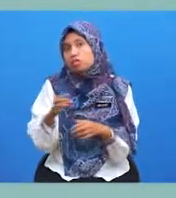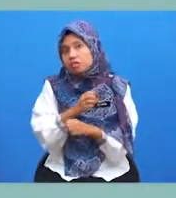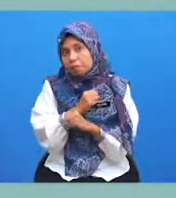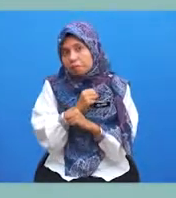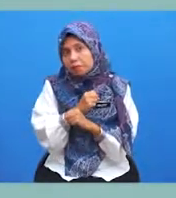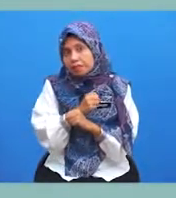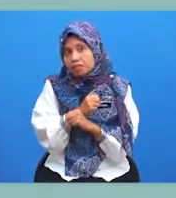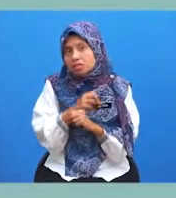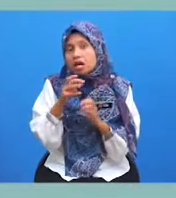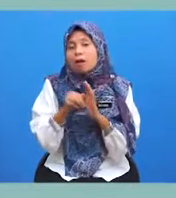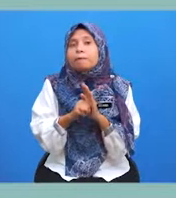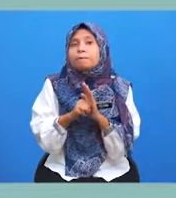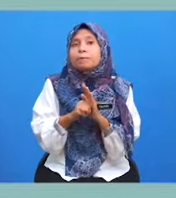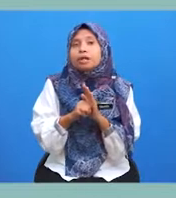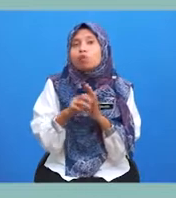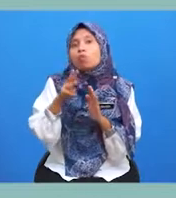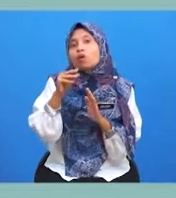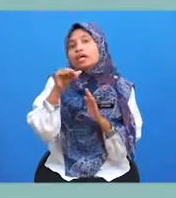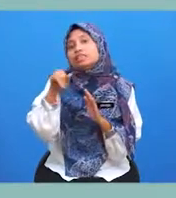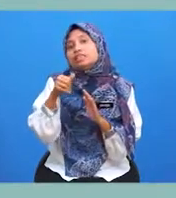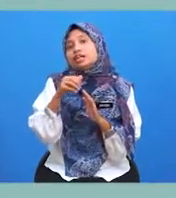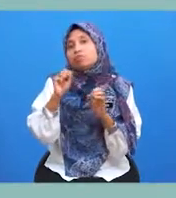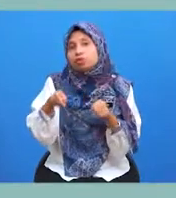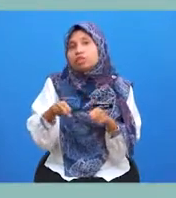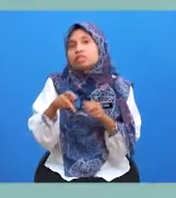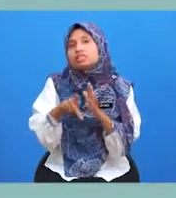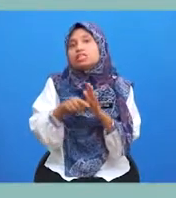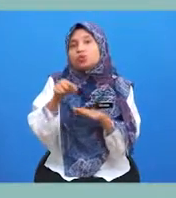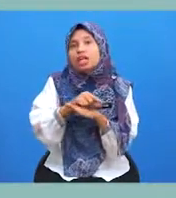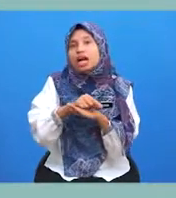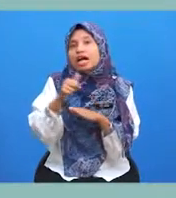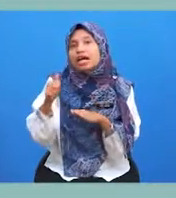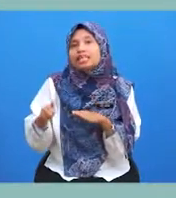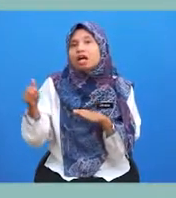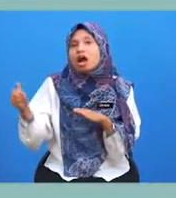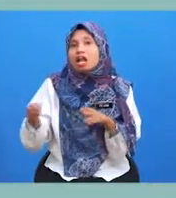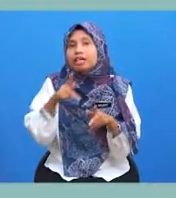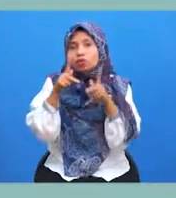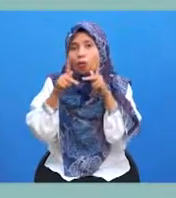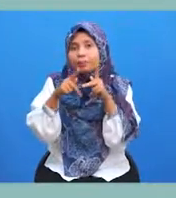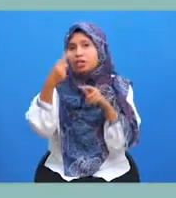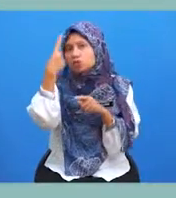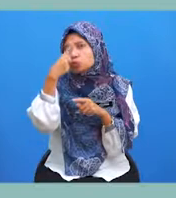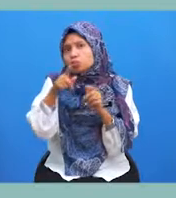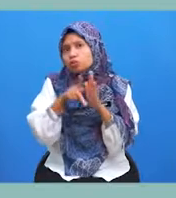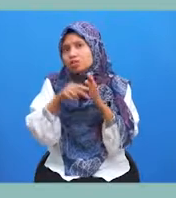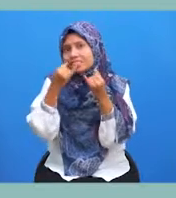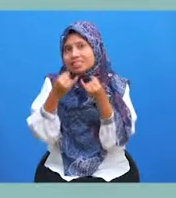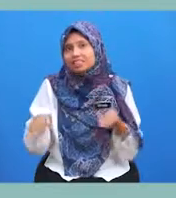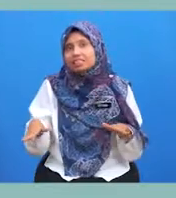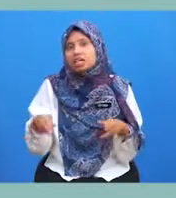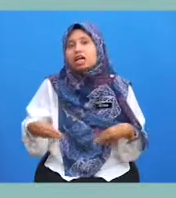dapat mewajarkan kegunaan alat komunikasi untuk